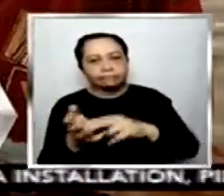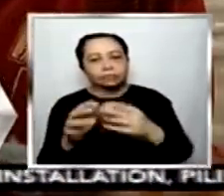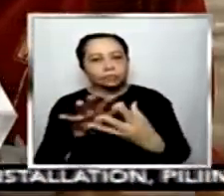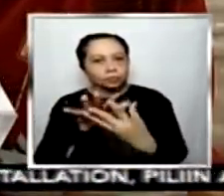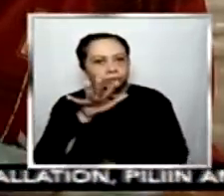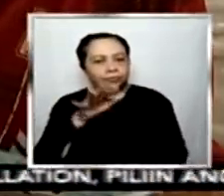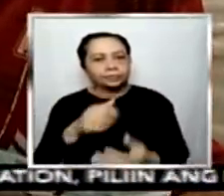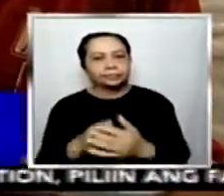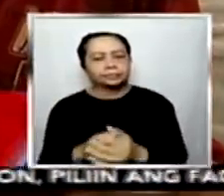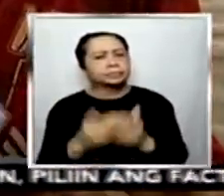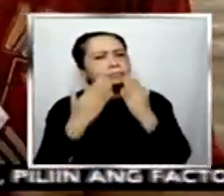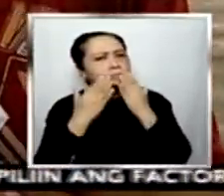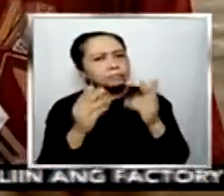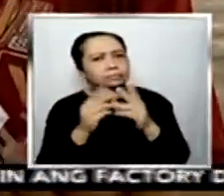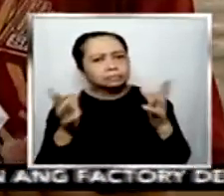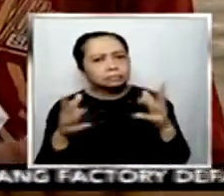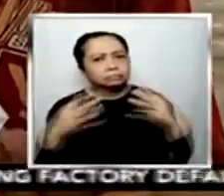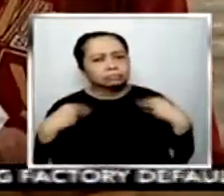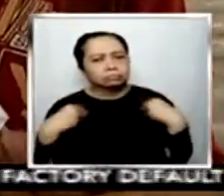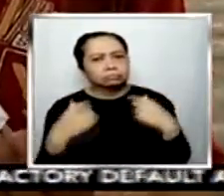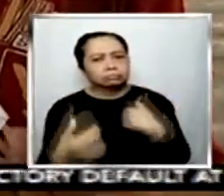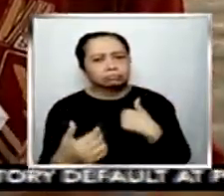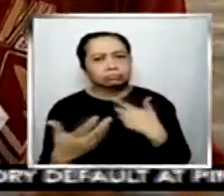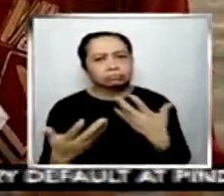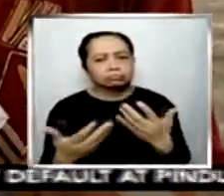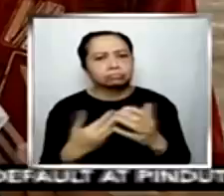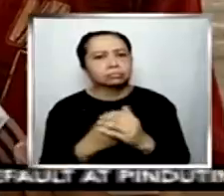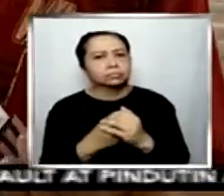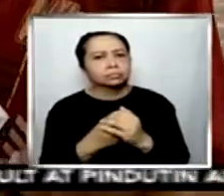kaya nakakatanggap ako ng ano, para